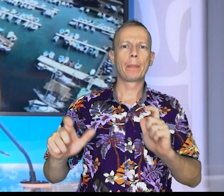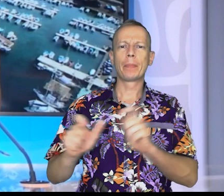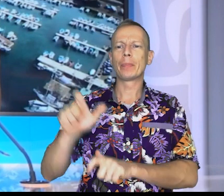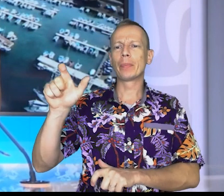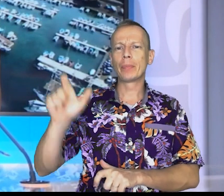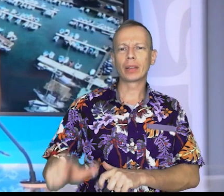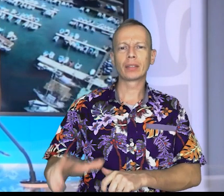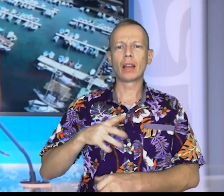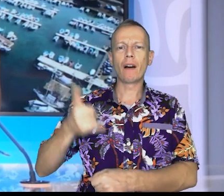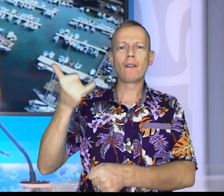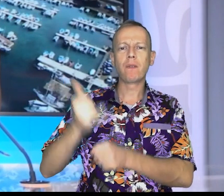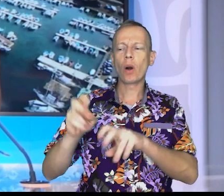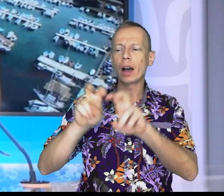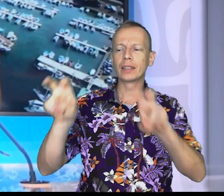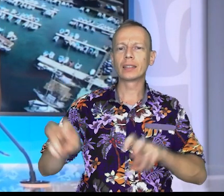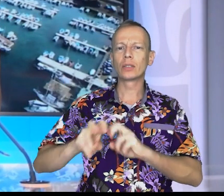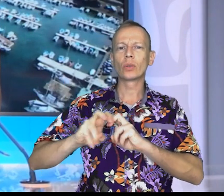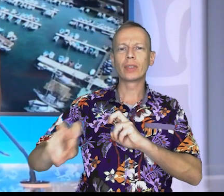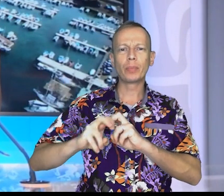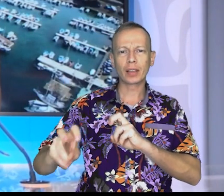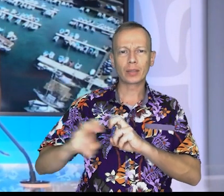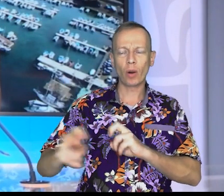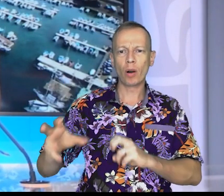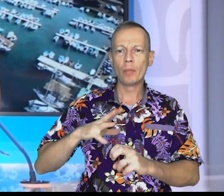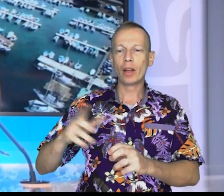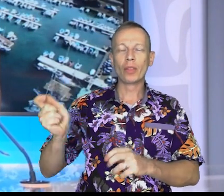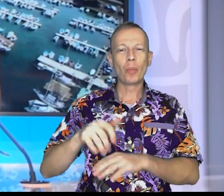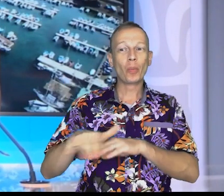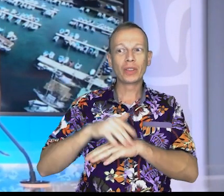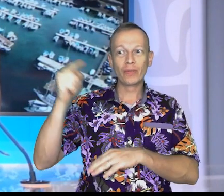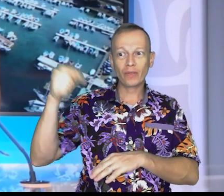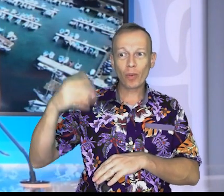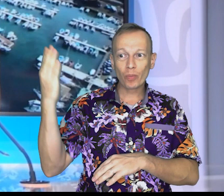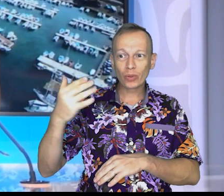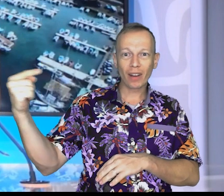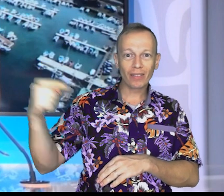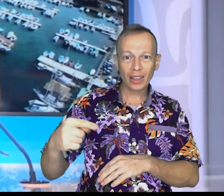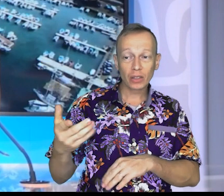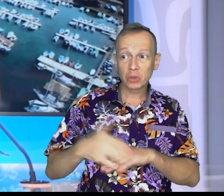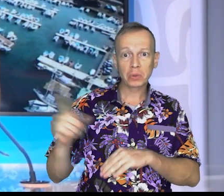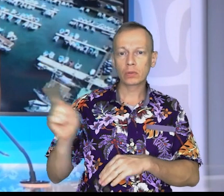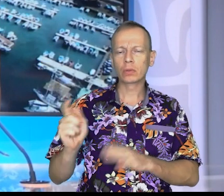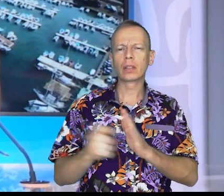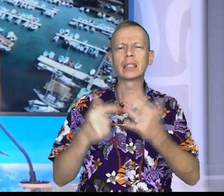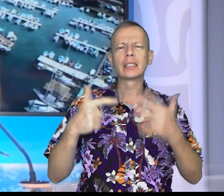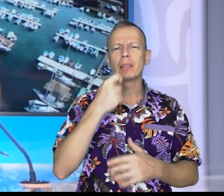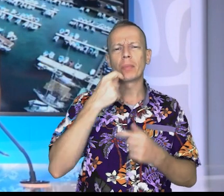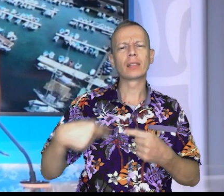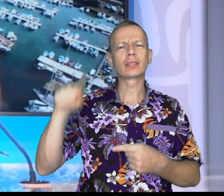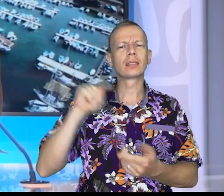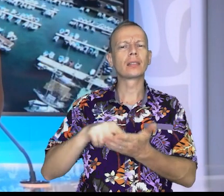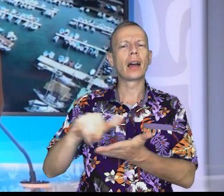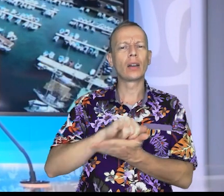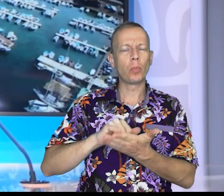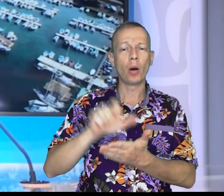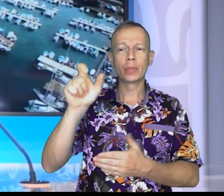porteur d'une fausse attestation de déplacement pour motifs impérieux. Ça s'est passé le 17 mars dernier à l'aéroport de Tahitif AA. Un